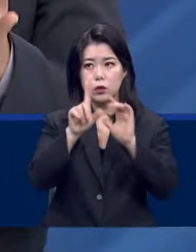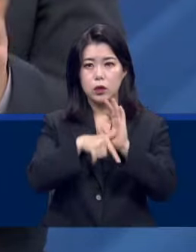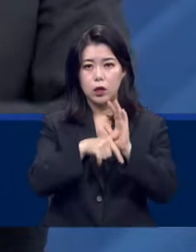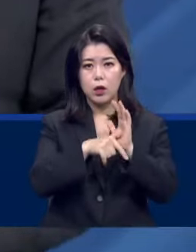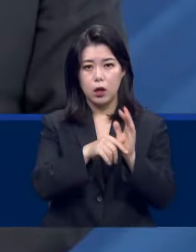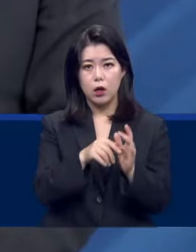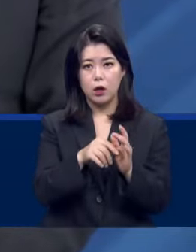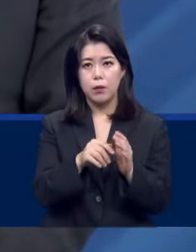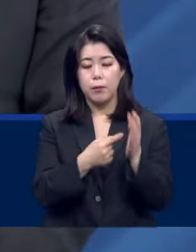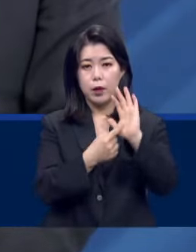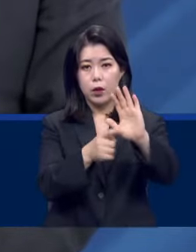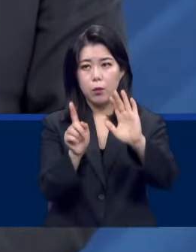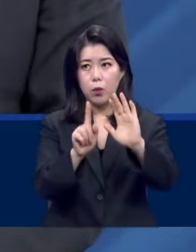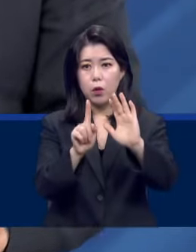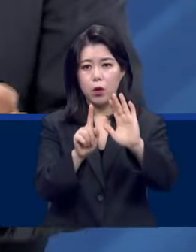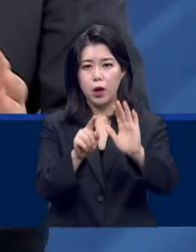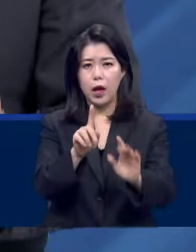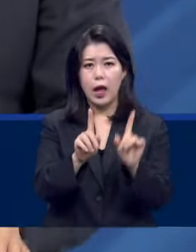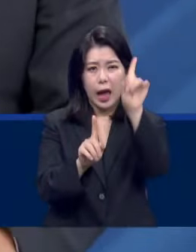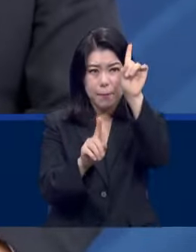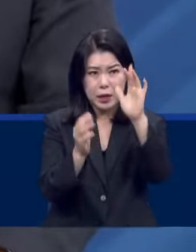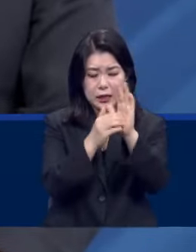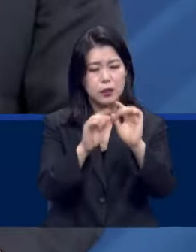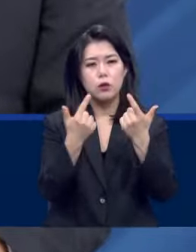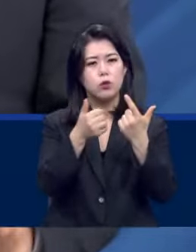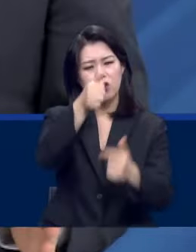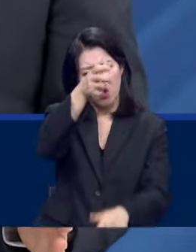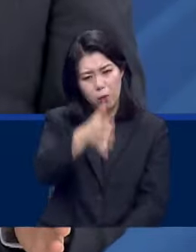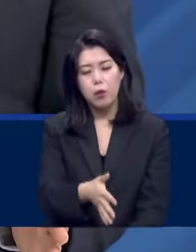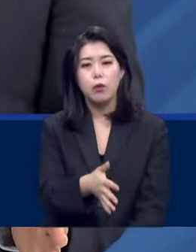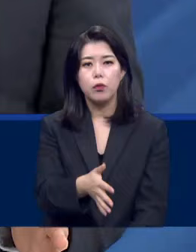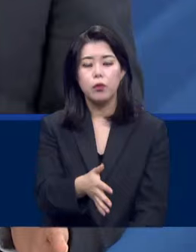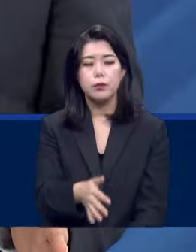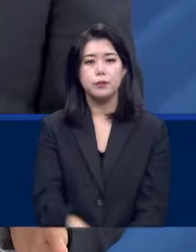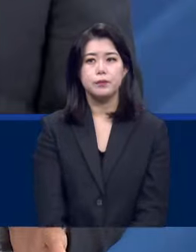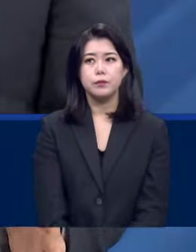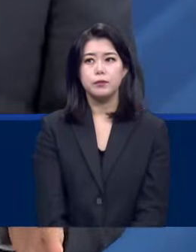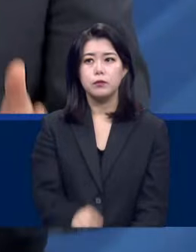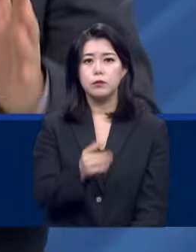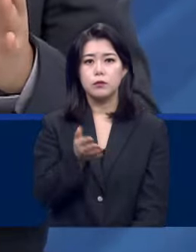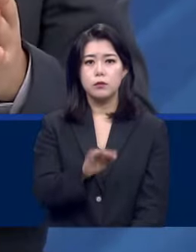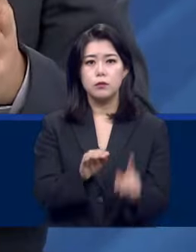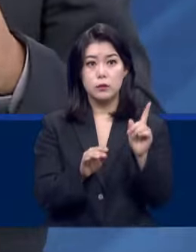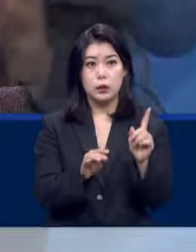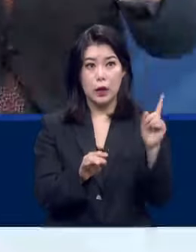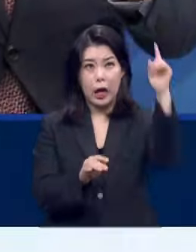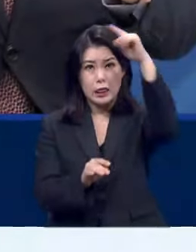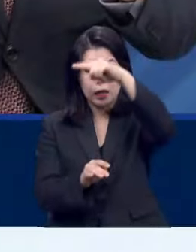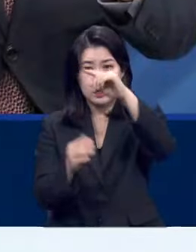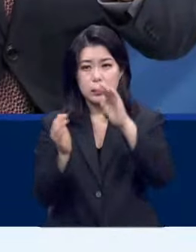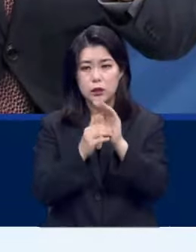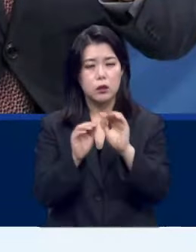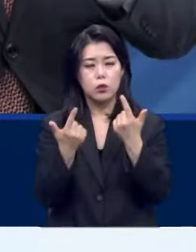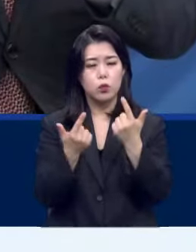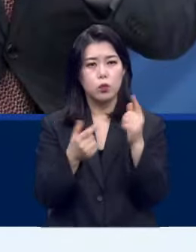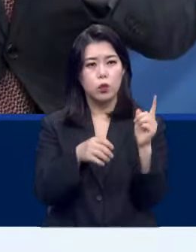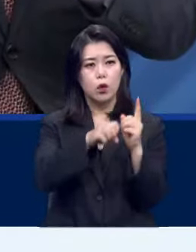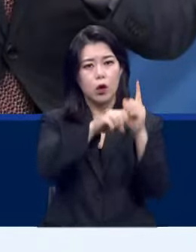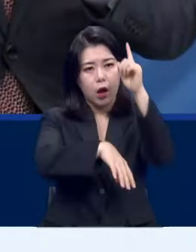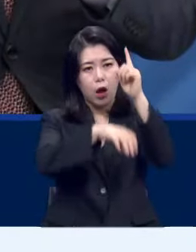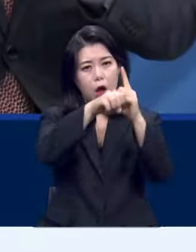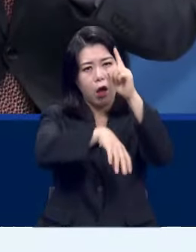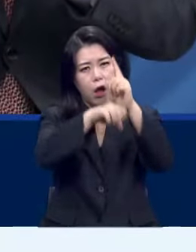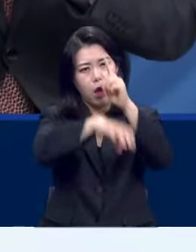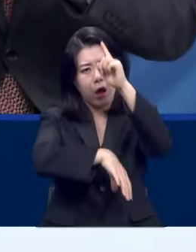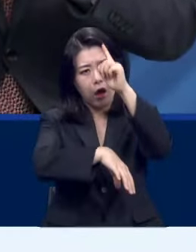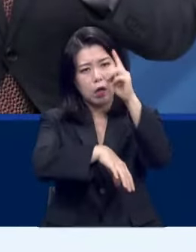국방 가업 중에 하나가 다탄두 체계를 완성하는 거였는데이 대륙관 탄동 미사일을 하나 올린다 하더라도 후 추진 채에서 적어도 한